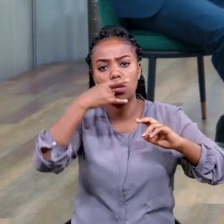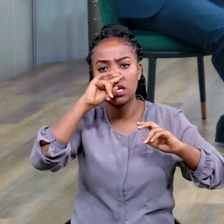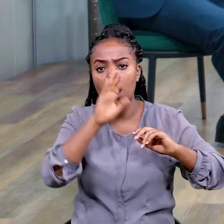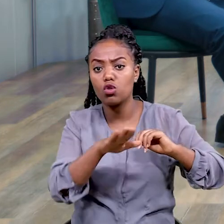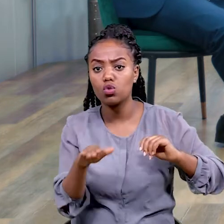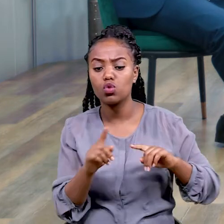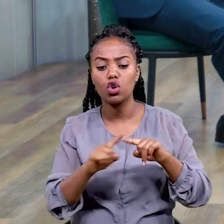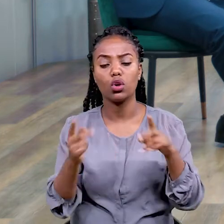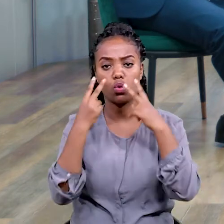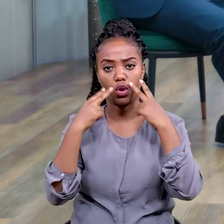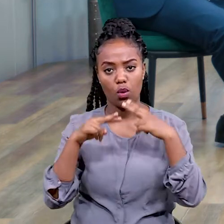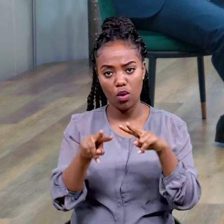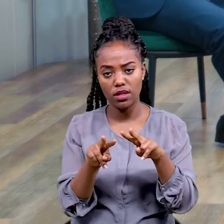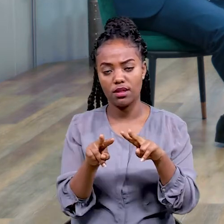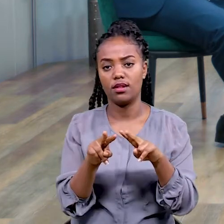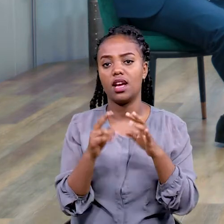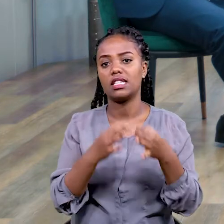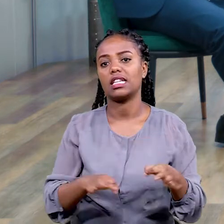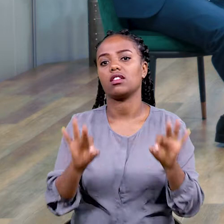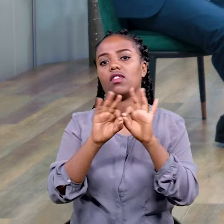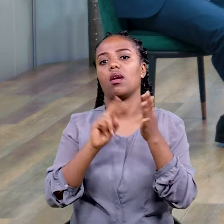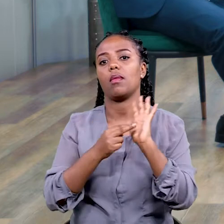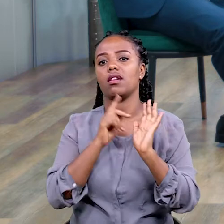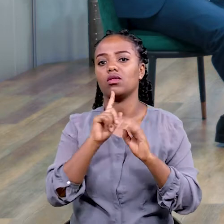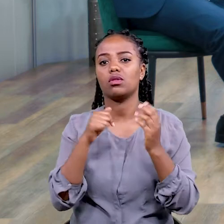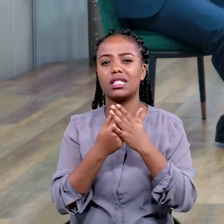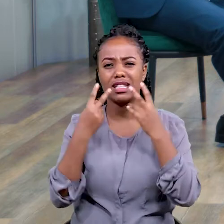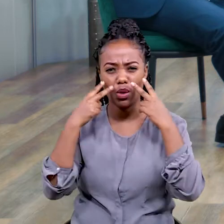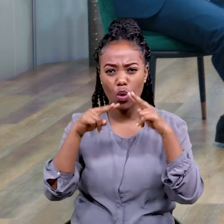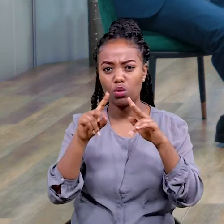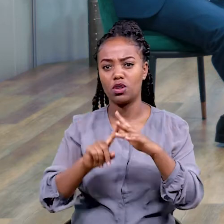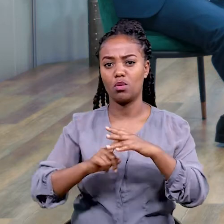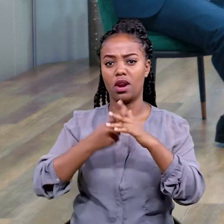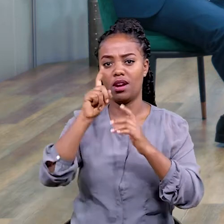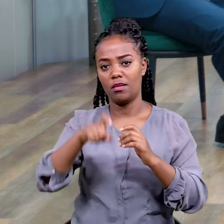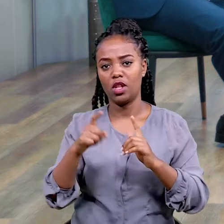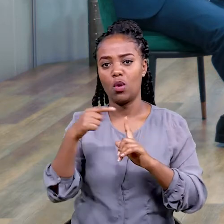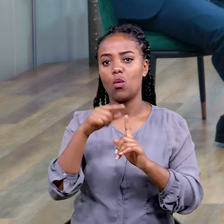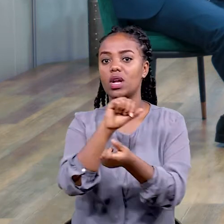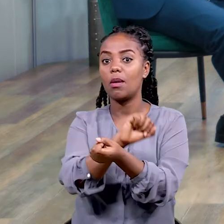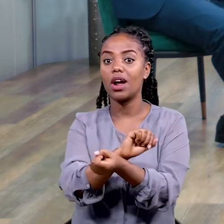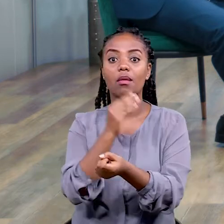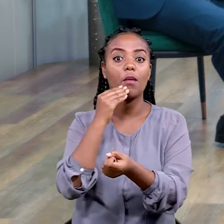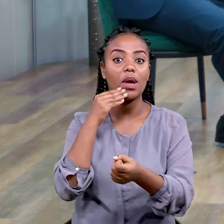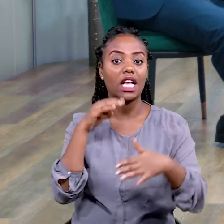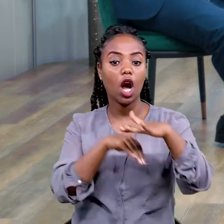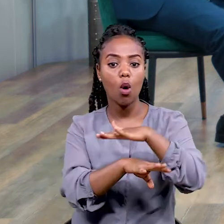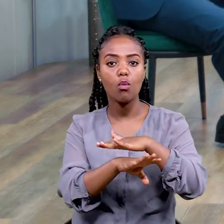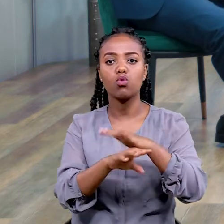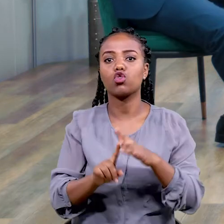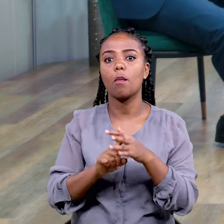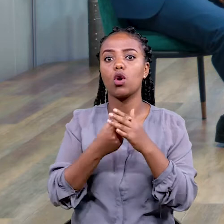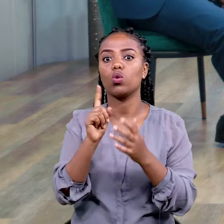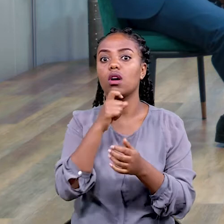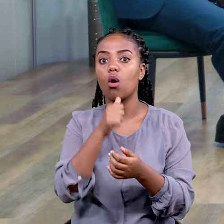ህፃናቶች የተለየ ትኩረት ያስፈልጋል ማለት ነው። ስለዚህ ትኩረቱ መጀመር ያለበት ወደ ማረሚያ ቤት ከገቡ